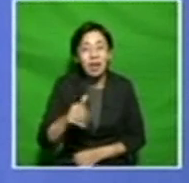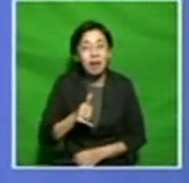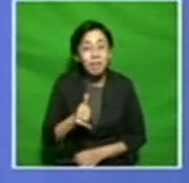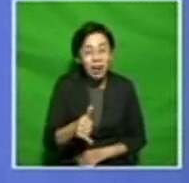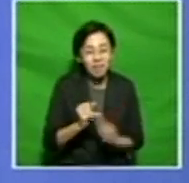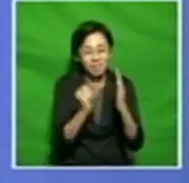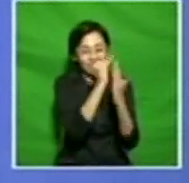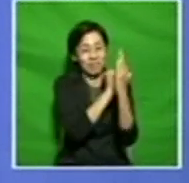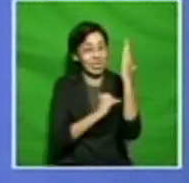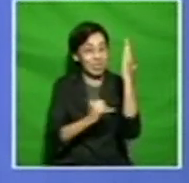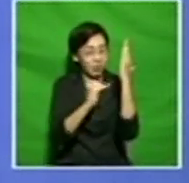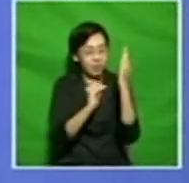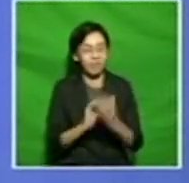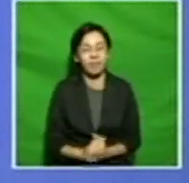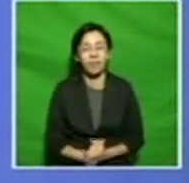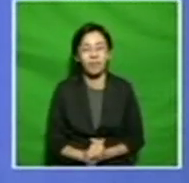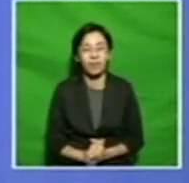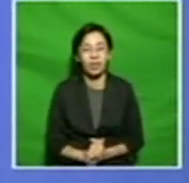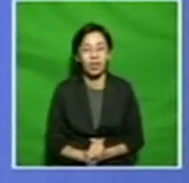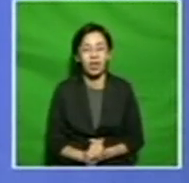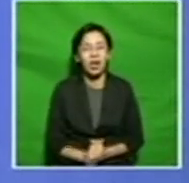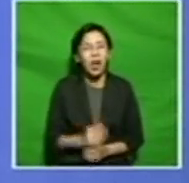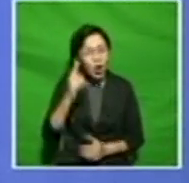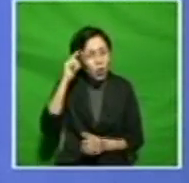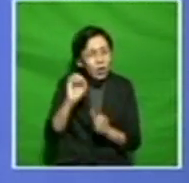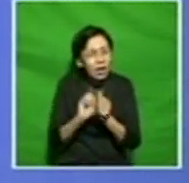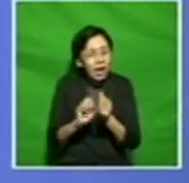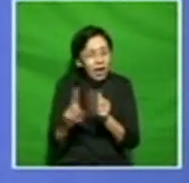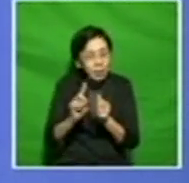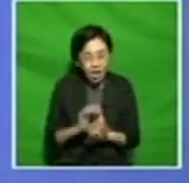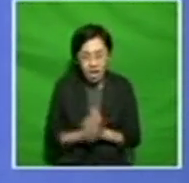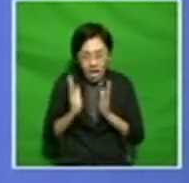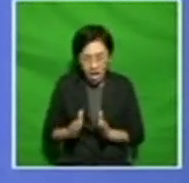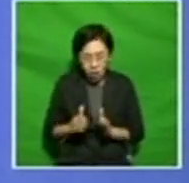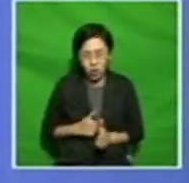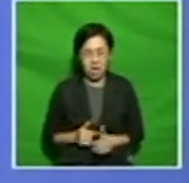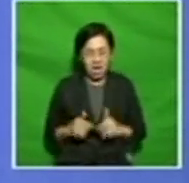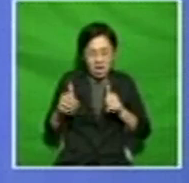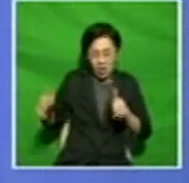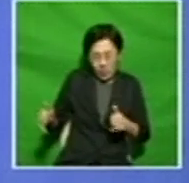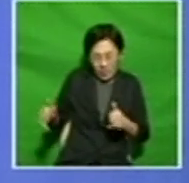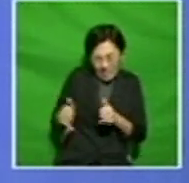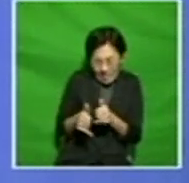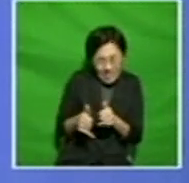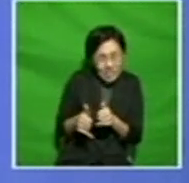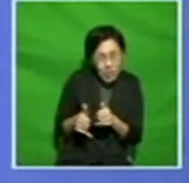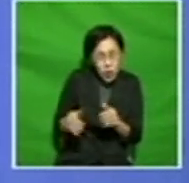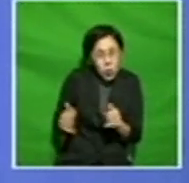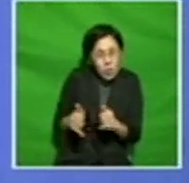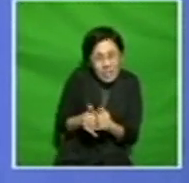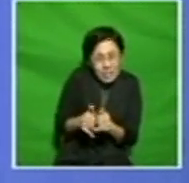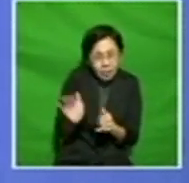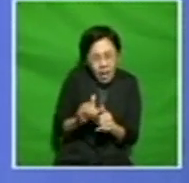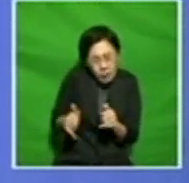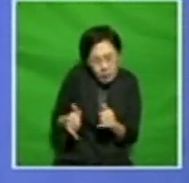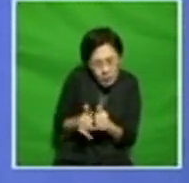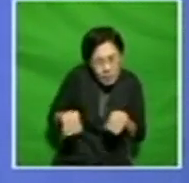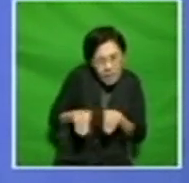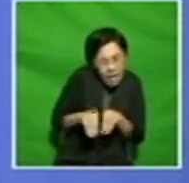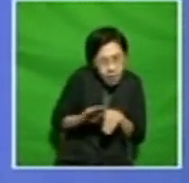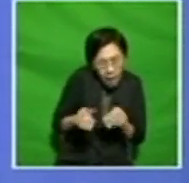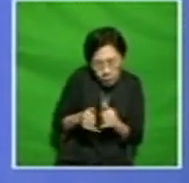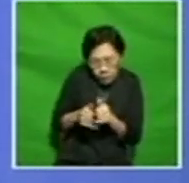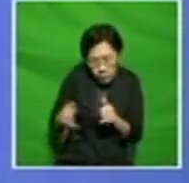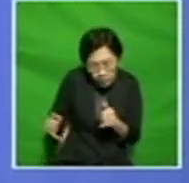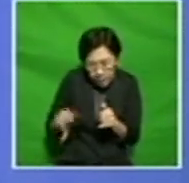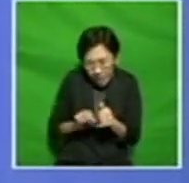ด Social distancing นั้นแปลว่าเว้นระยะห่างไม่ให้ติดต่อสัมผัสกันได้ขณะนี้อย่างน้อยก็คือเว้น